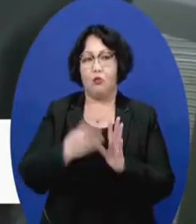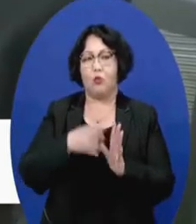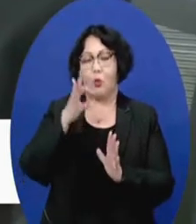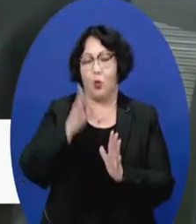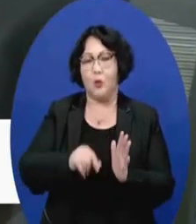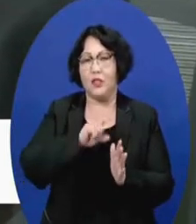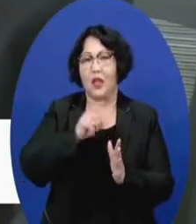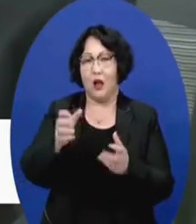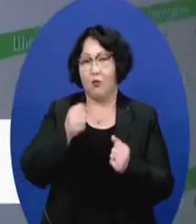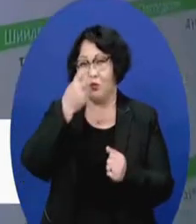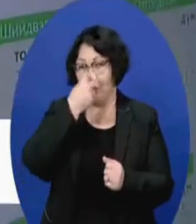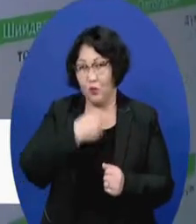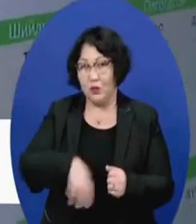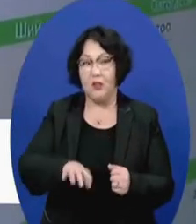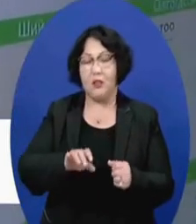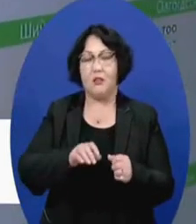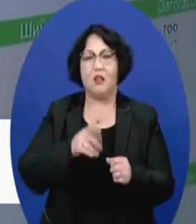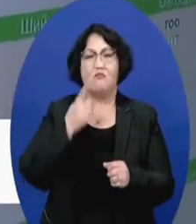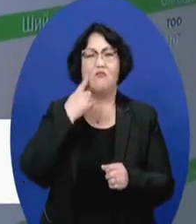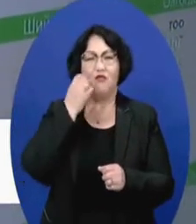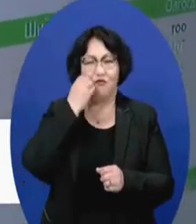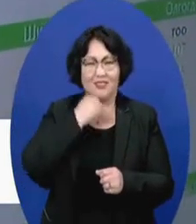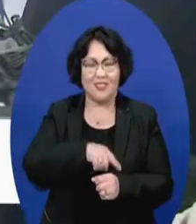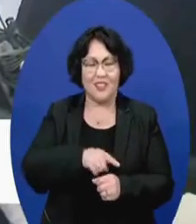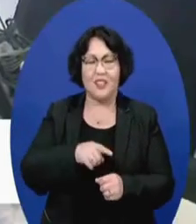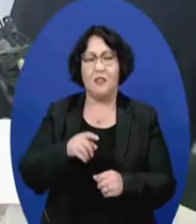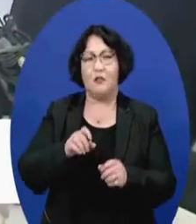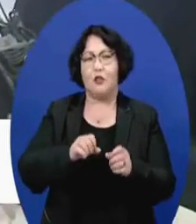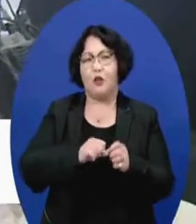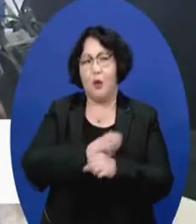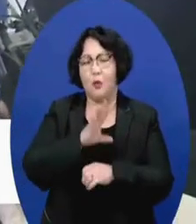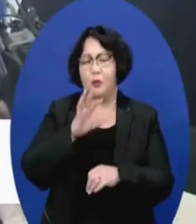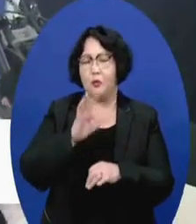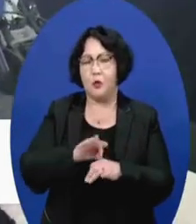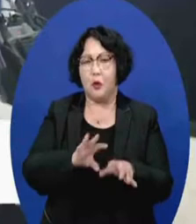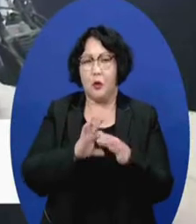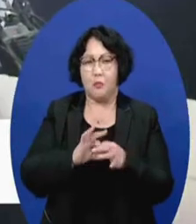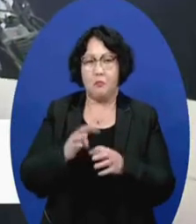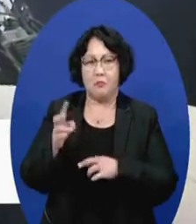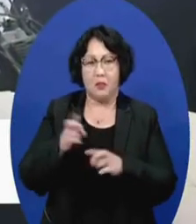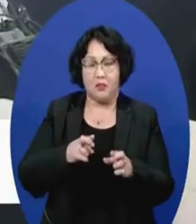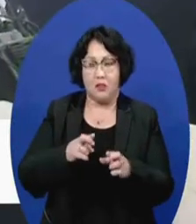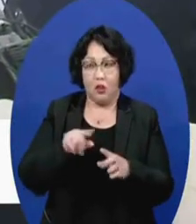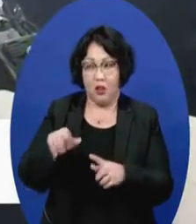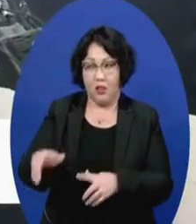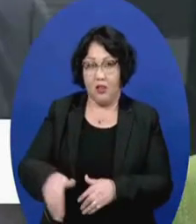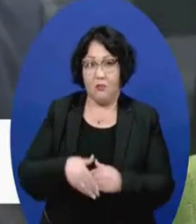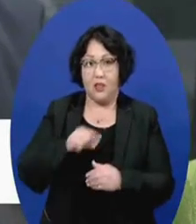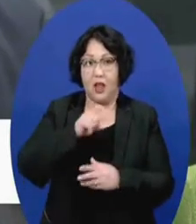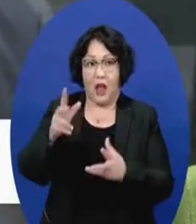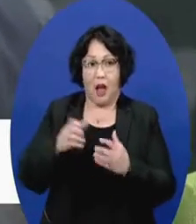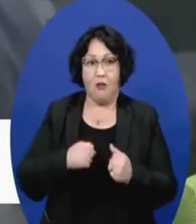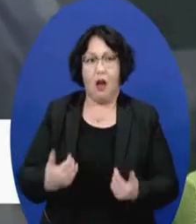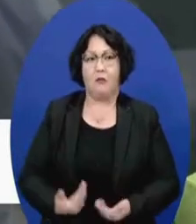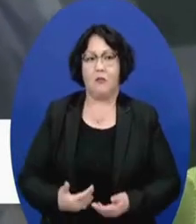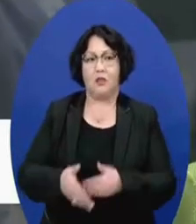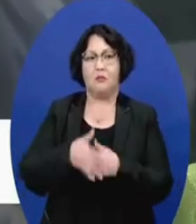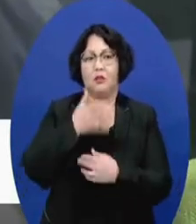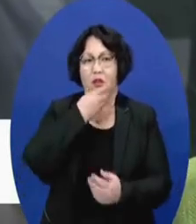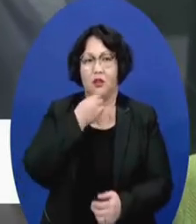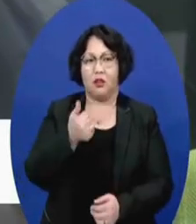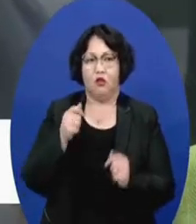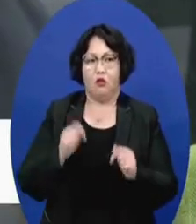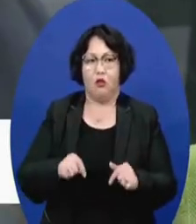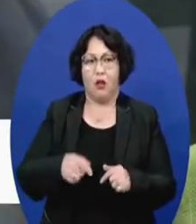зээл авдаг байсан байна. Цар тахлын улмаас бизнесэнд доголдсон иргэдэд энэ нь бодиттой дэмжлэг болж байгааг хэллээ. Өнөөдөр